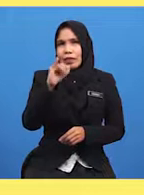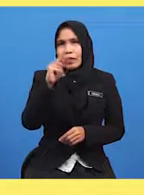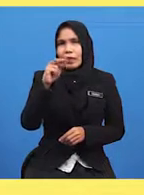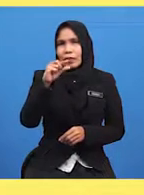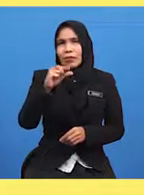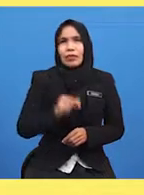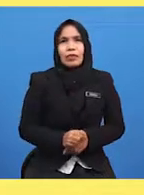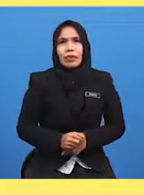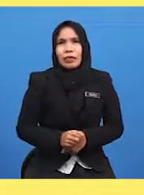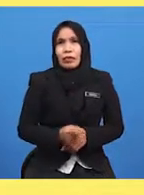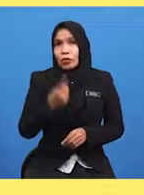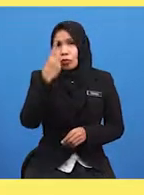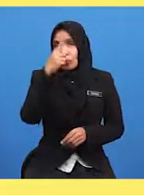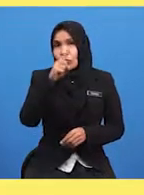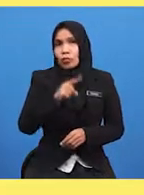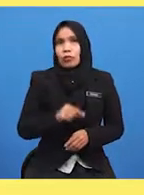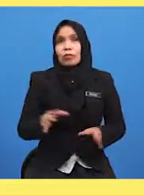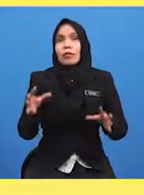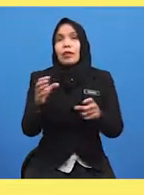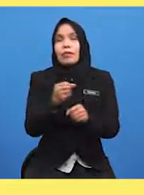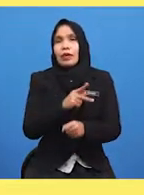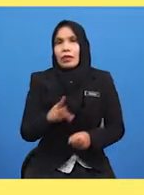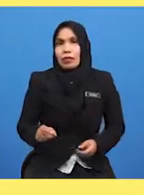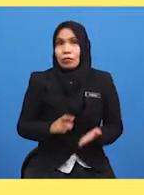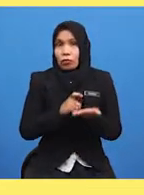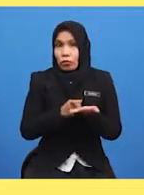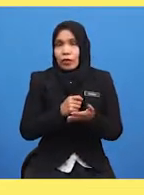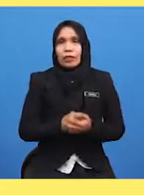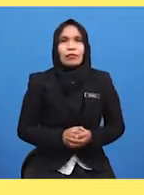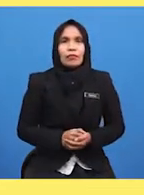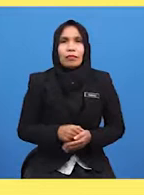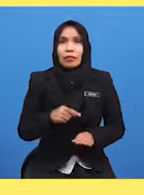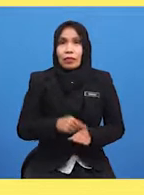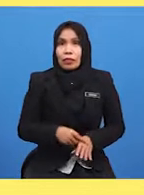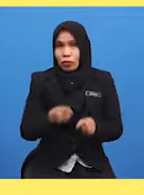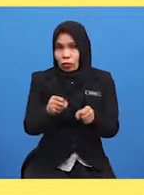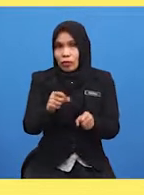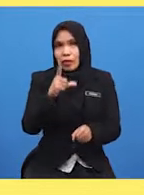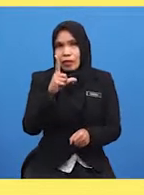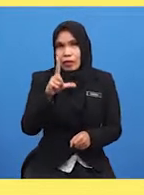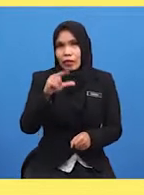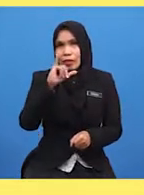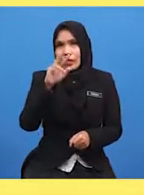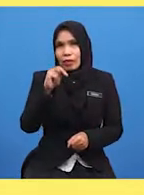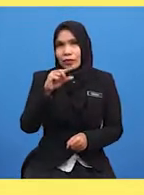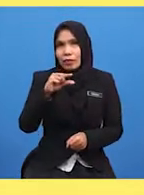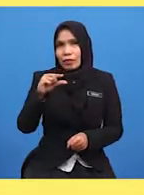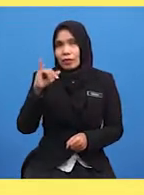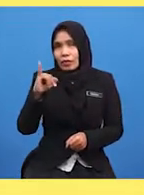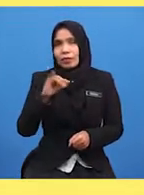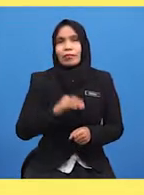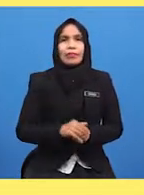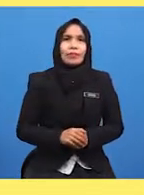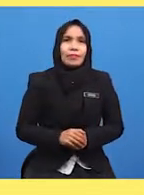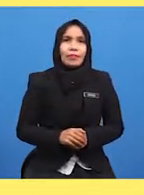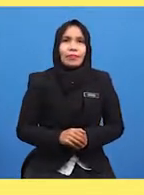dilantik sebagai pemerintah cerah Sungai Ujung pada masa yang sama terdapat seorang lagi pembesar yang berpengaruh di